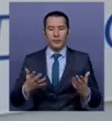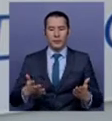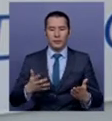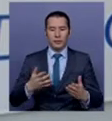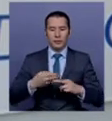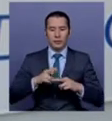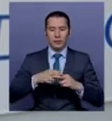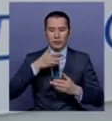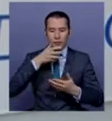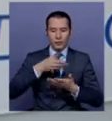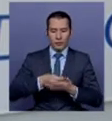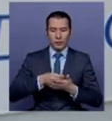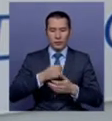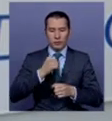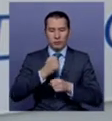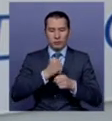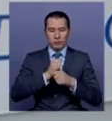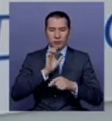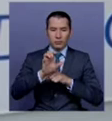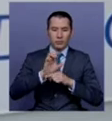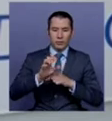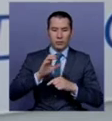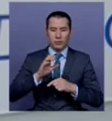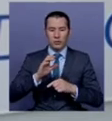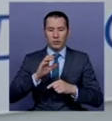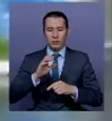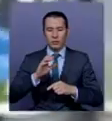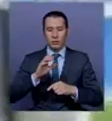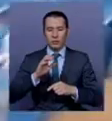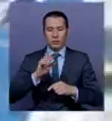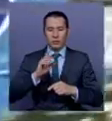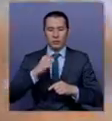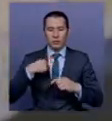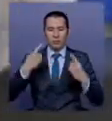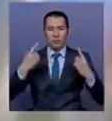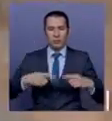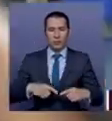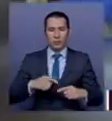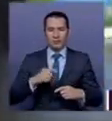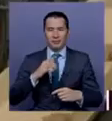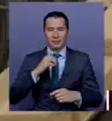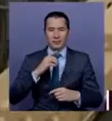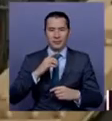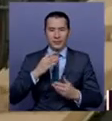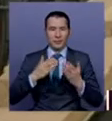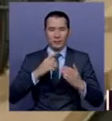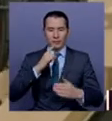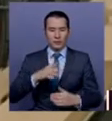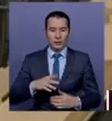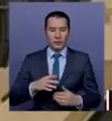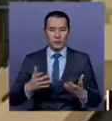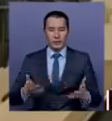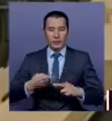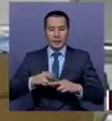өнім шығаратын мемлекет қана дағдарыстың салқынын айтарлықтай сезінбейді. Президенттің пікірінше, экспорт пен ішкі